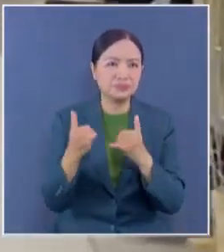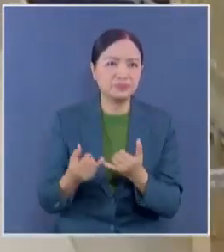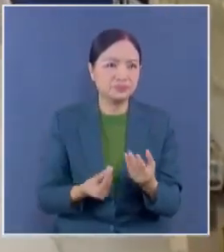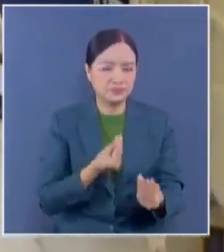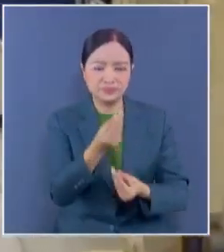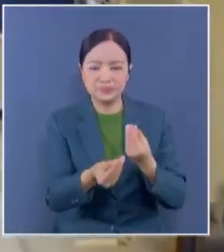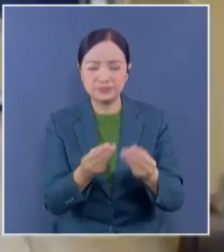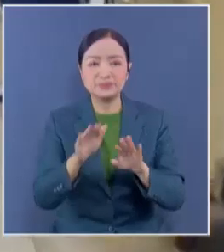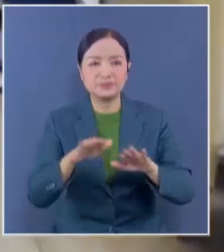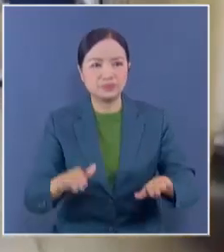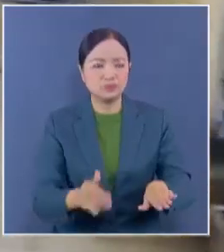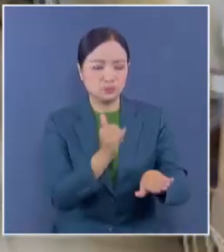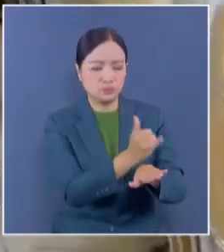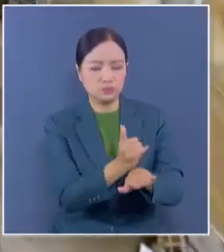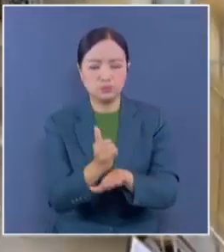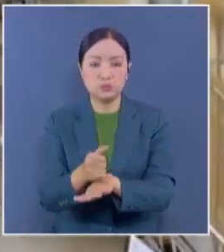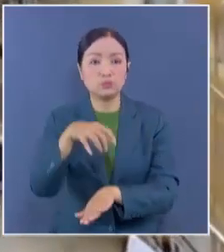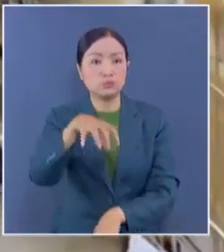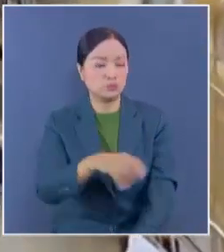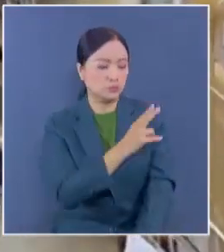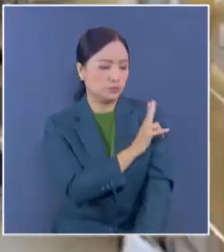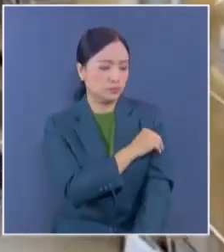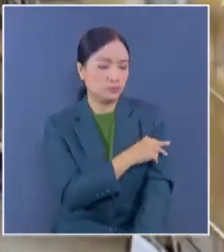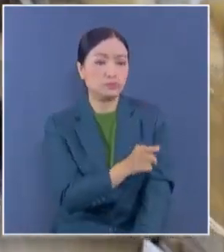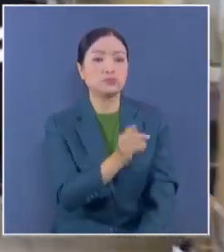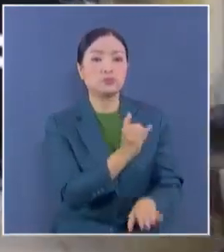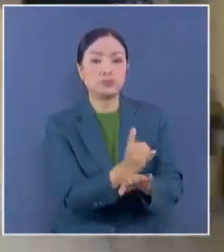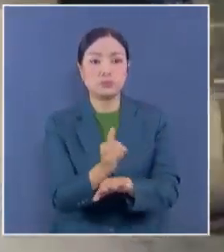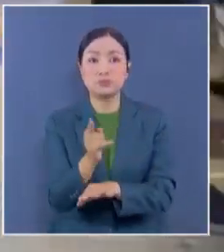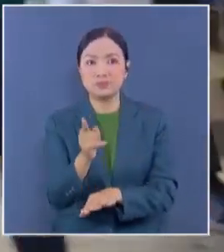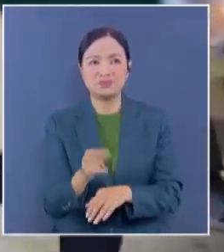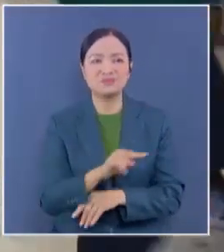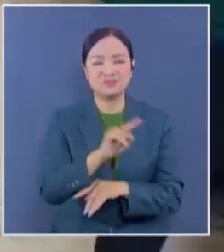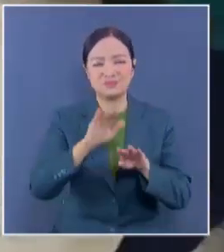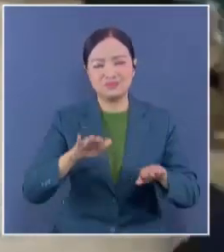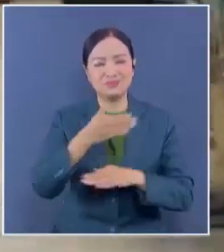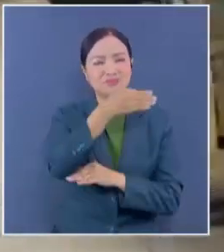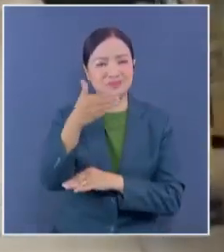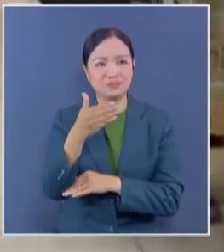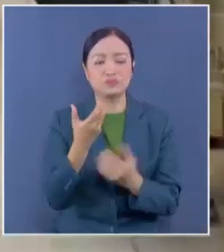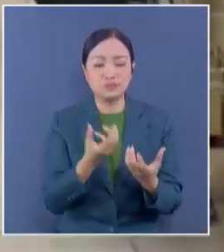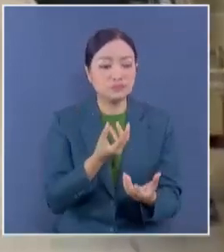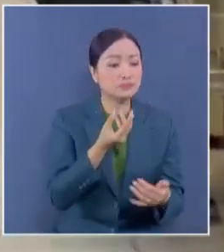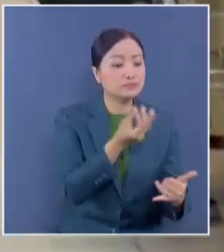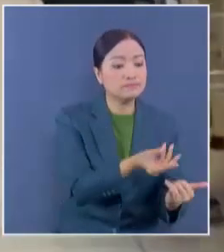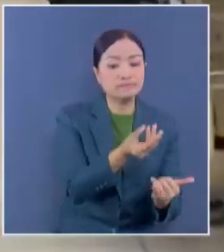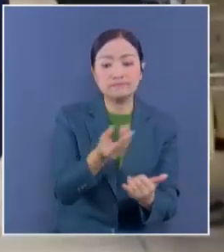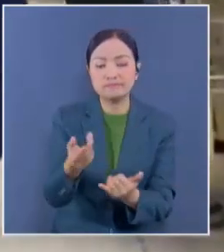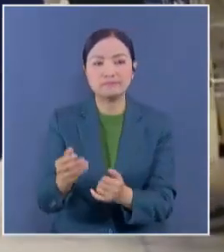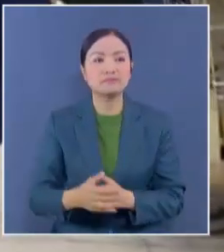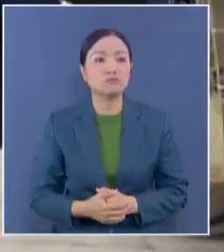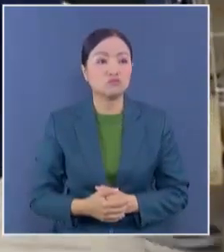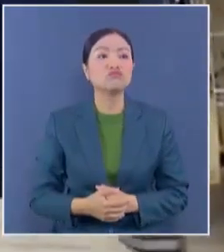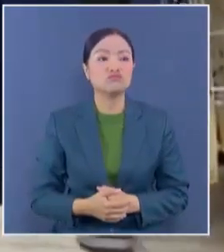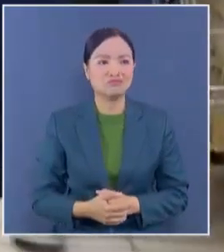ด็กๆที่เขารักษาตัวอยู่ในอาคารกุมารเวชกรรมโรงพยาบาลหล่มสักในวันเด็กแห่งชาติด้วยน้องๆไปไหนไม่ได้ไม่เป็น